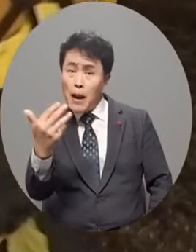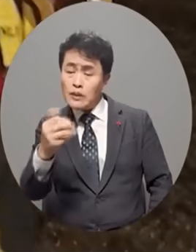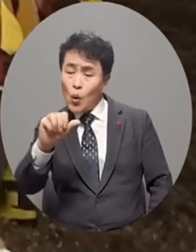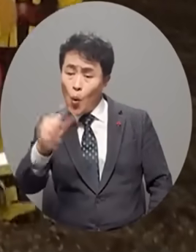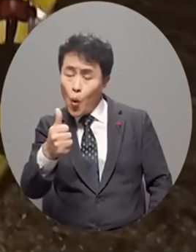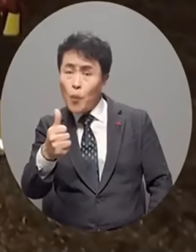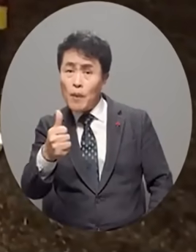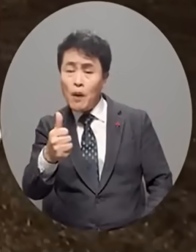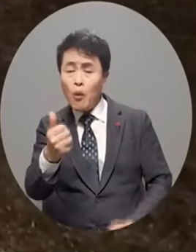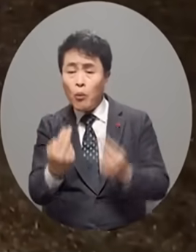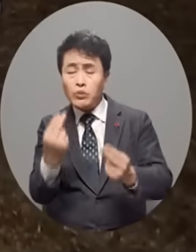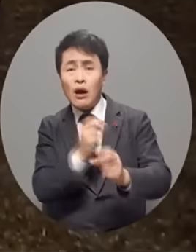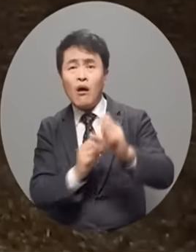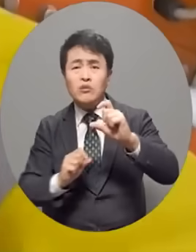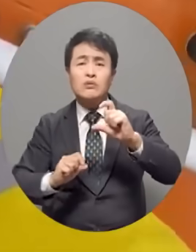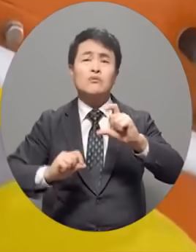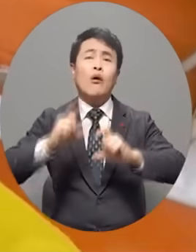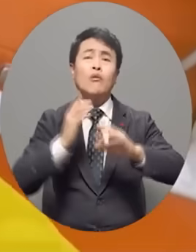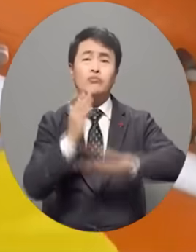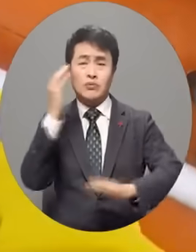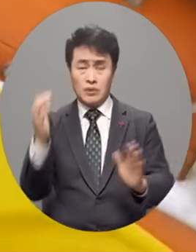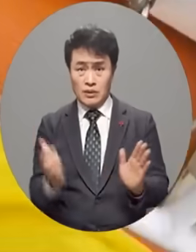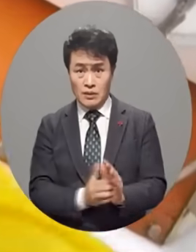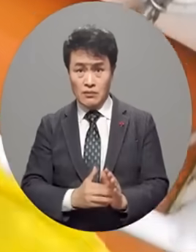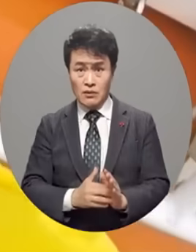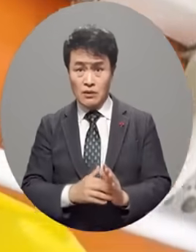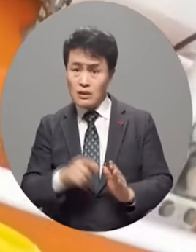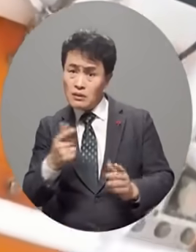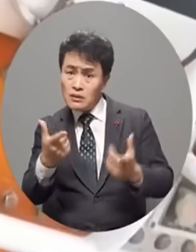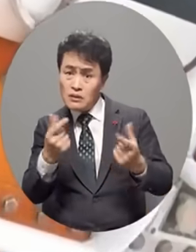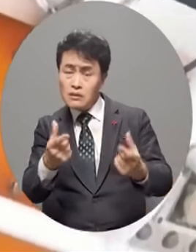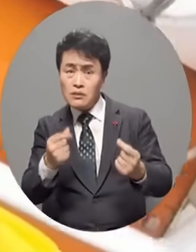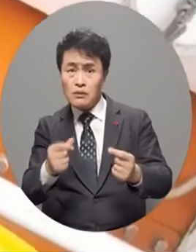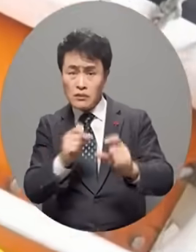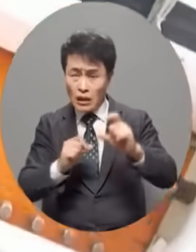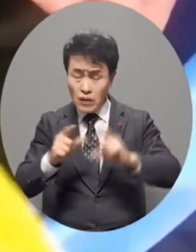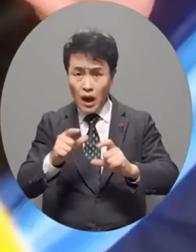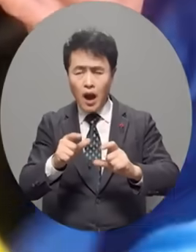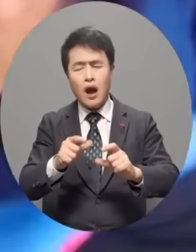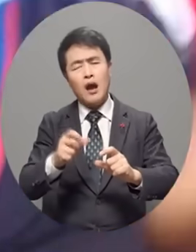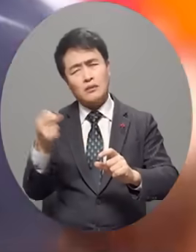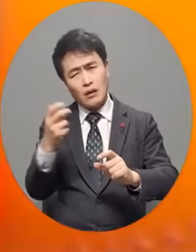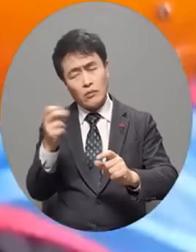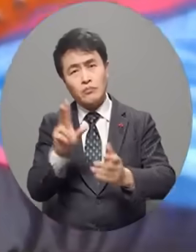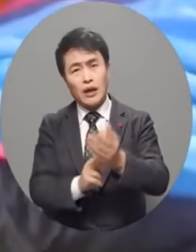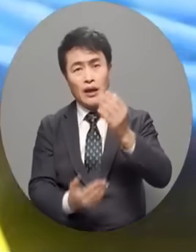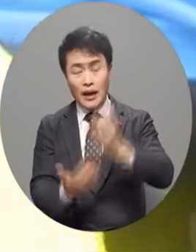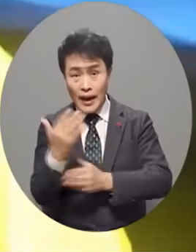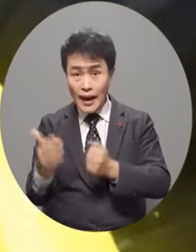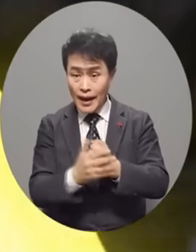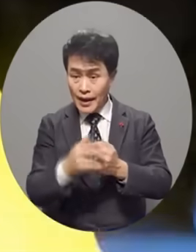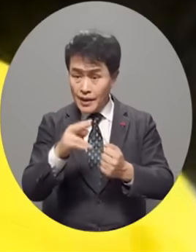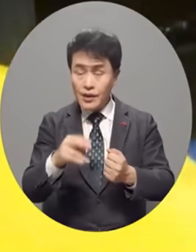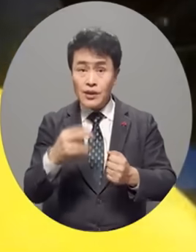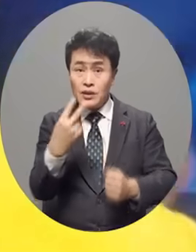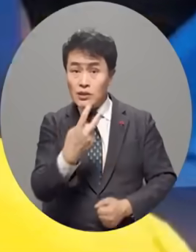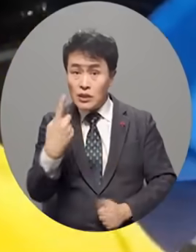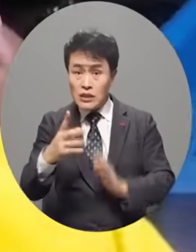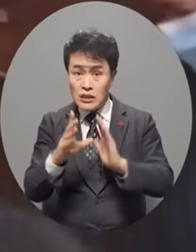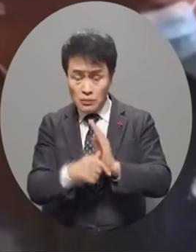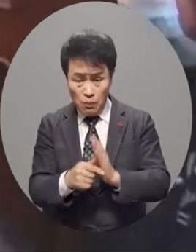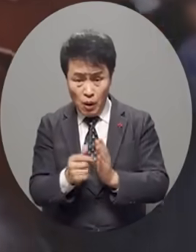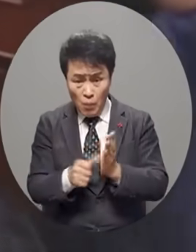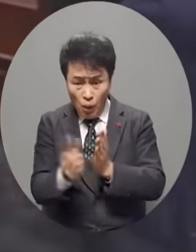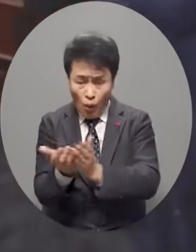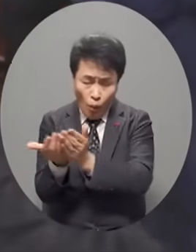8,500여 명을 훌쩍 뛰어넘었습니다. 이렇다 보니 사고도 끊이지 않습니다. 2021년에는 보트가